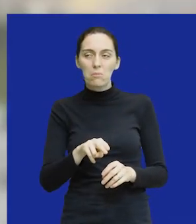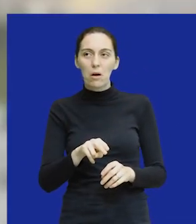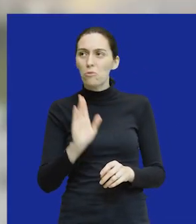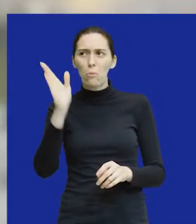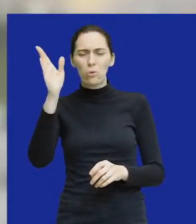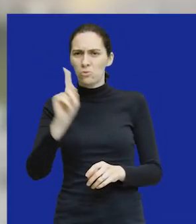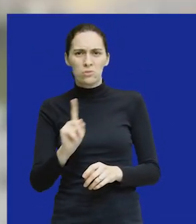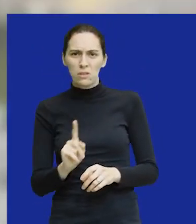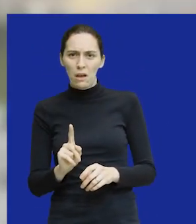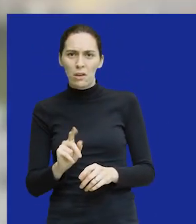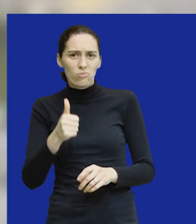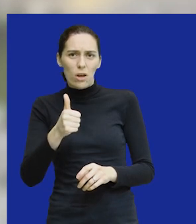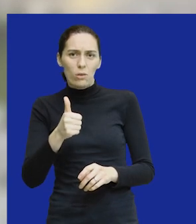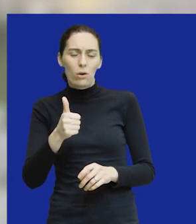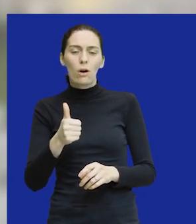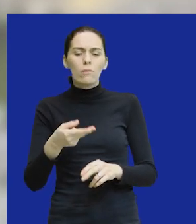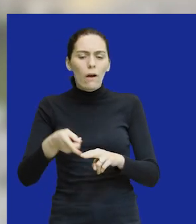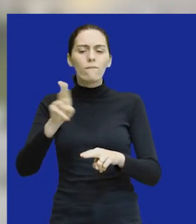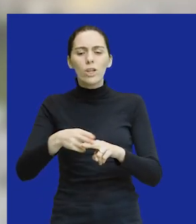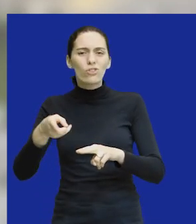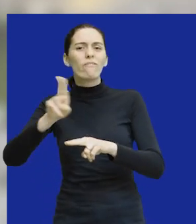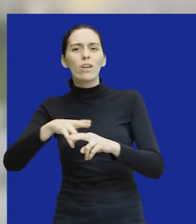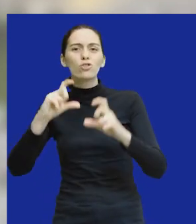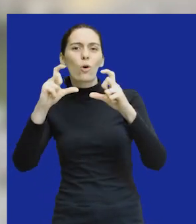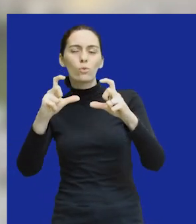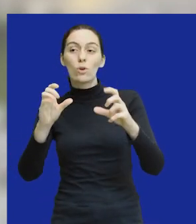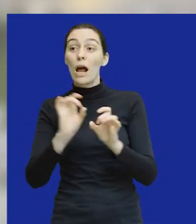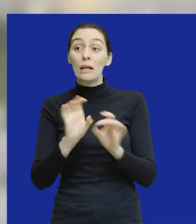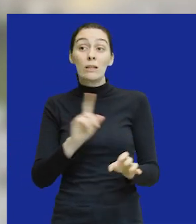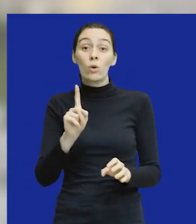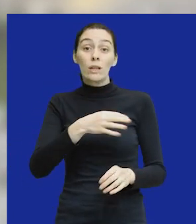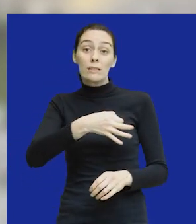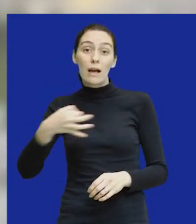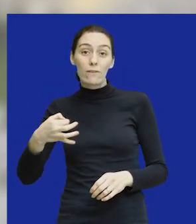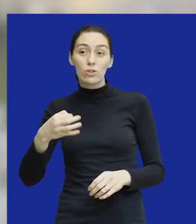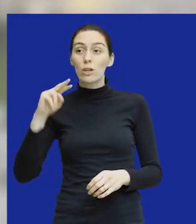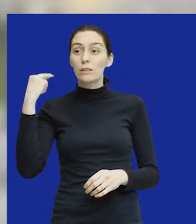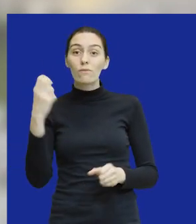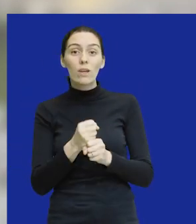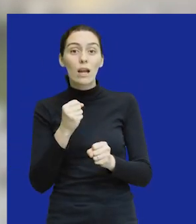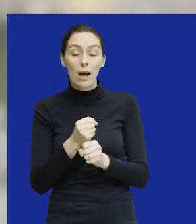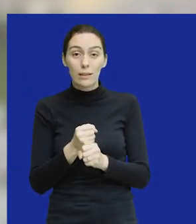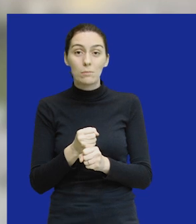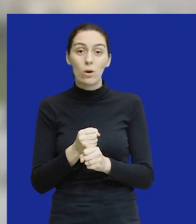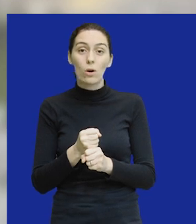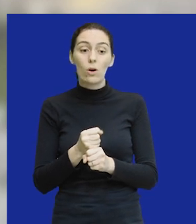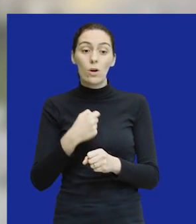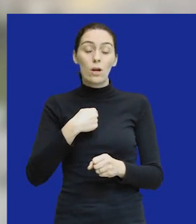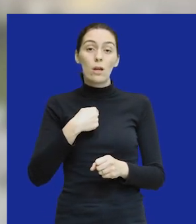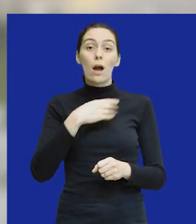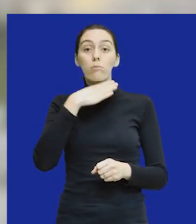nikad nisam imao, niti ću imati, ali to je, Bože moje, tako je. Niko od nas nije savršen, svi mi radimo, ja i